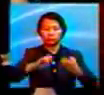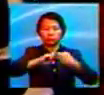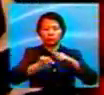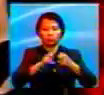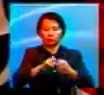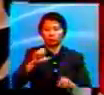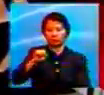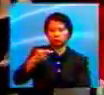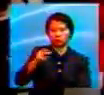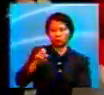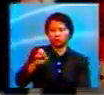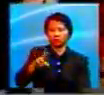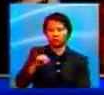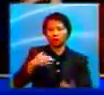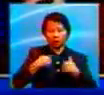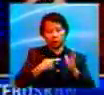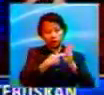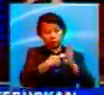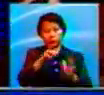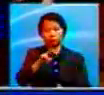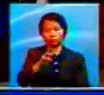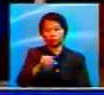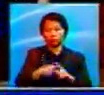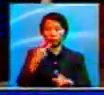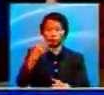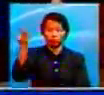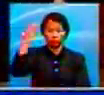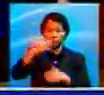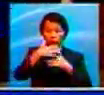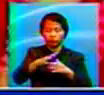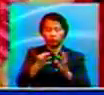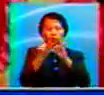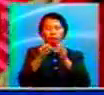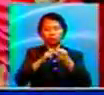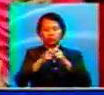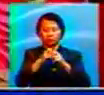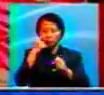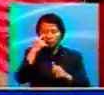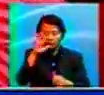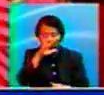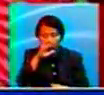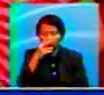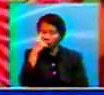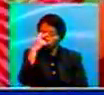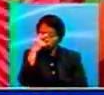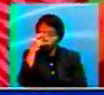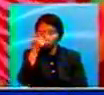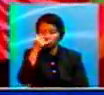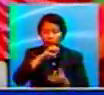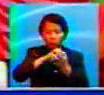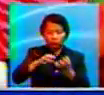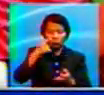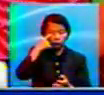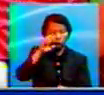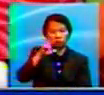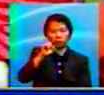Masalah Shakira Inshirah pernah disiarkan RTM Februari lepas selepas berdepan masalah penglihatan buta akibat kerosakan